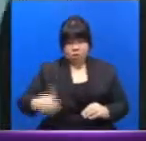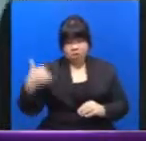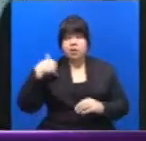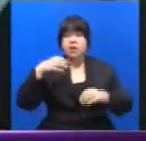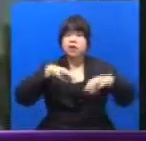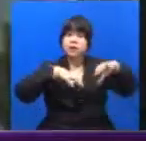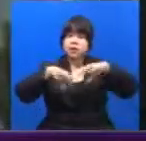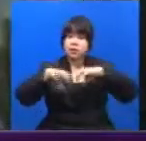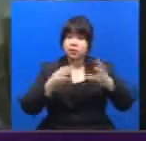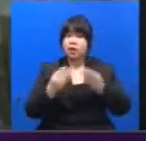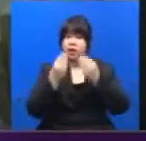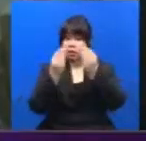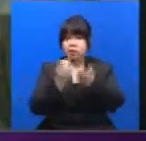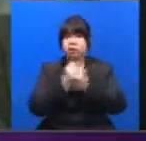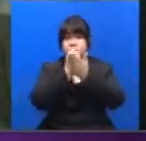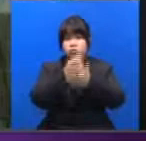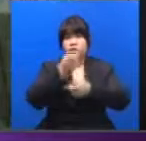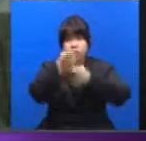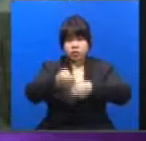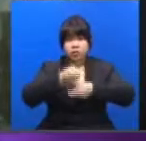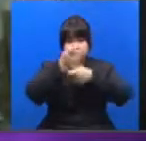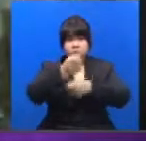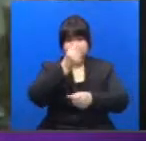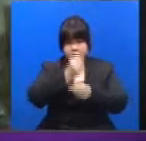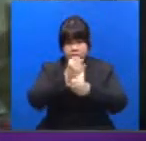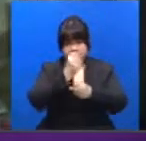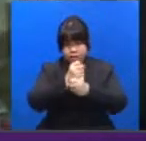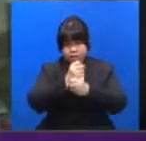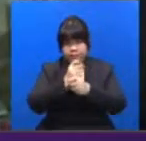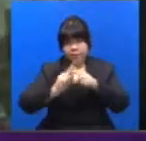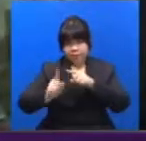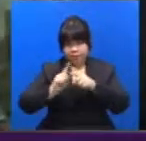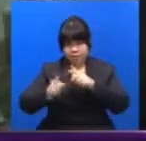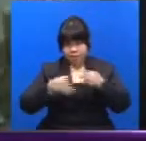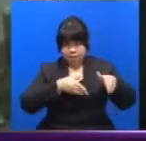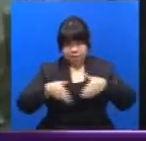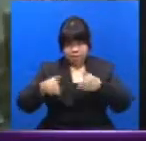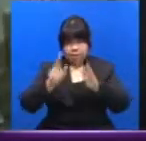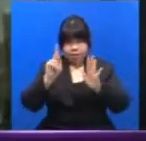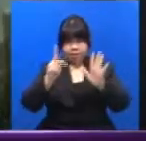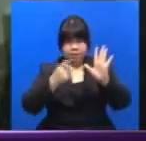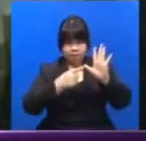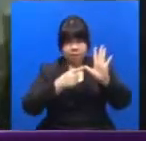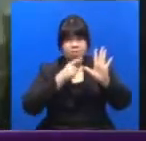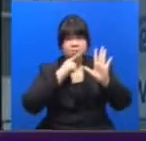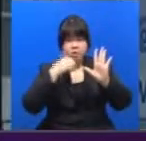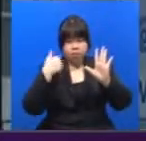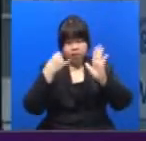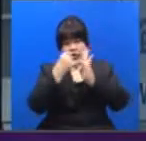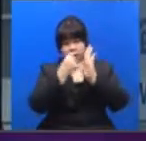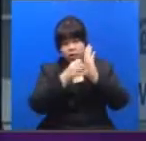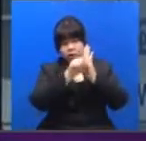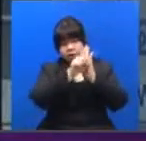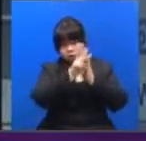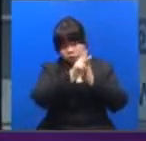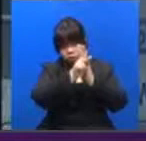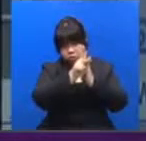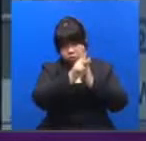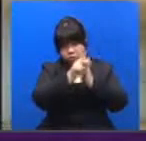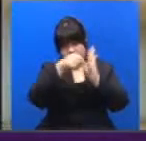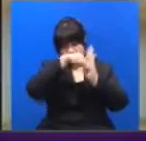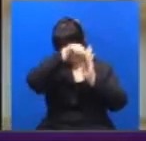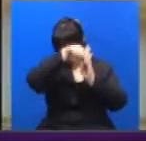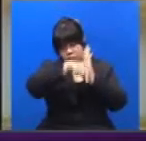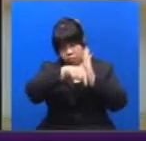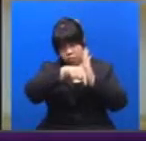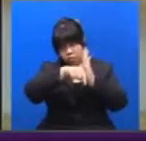น้ำชวยเหืเกษตรกร ที่ทำการเกษตในพื้นที่ร่มน้ำก่ำหายมาจากจงหวดสกนครลงสูมแน้ำของ ทอำเภอทา